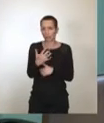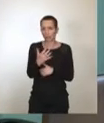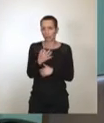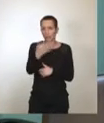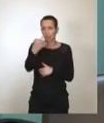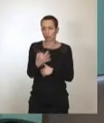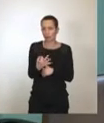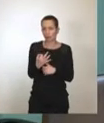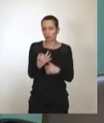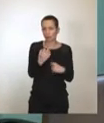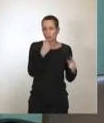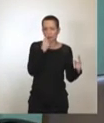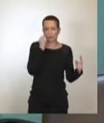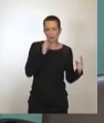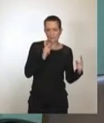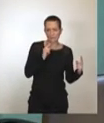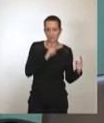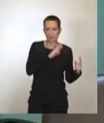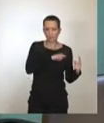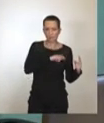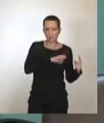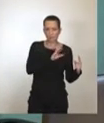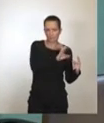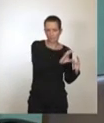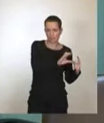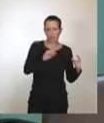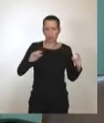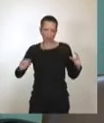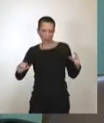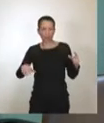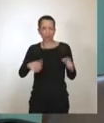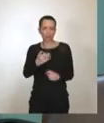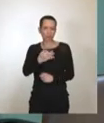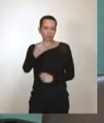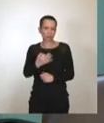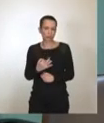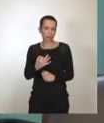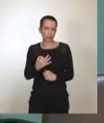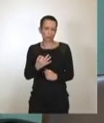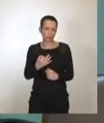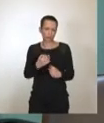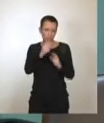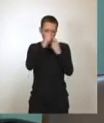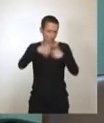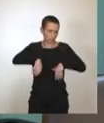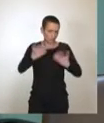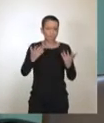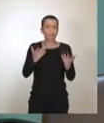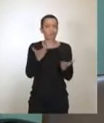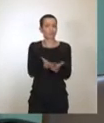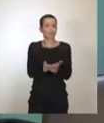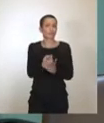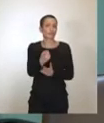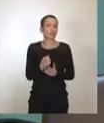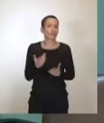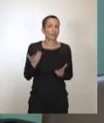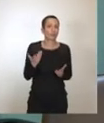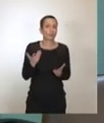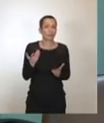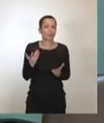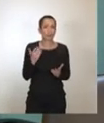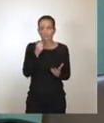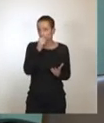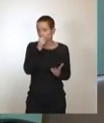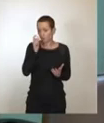entre la retraite perçue par un homme et une femme, toutes catégories confondues. Cela est bien évidemment lié au fait que